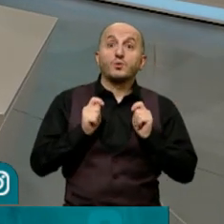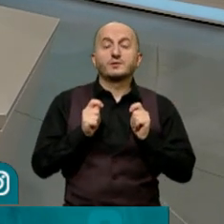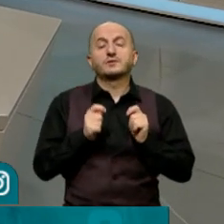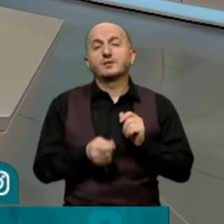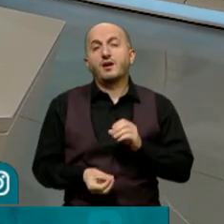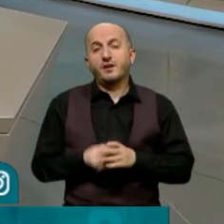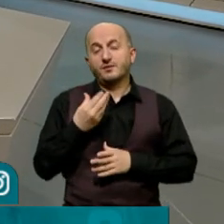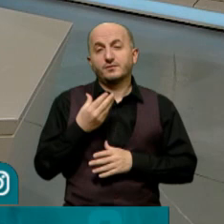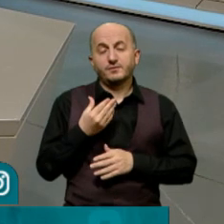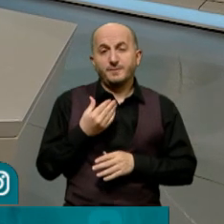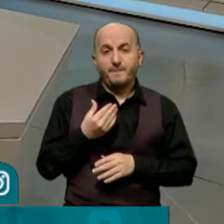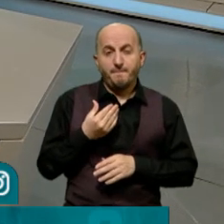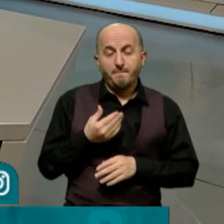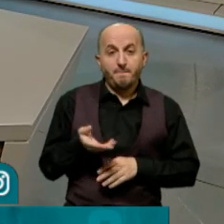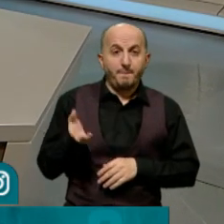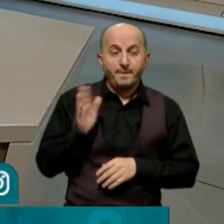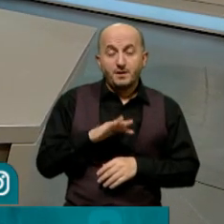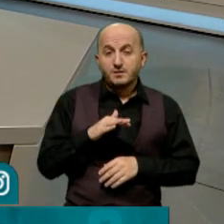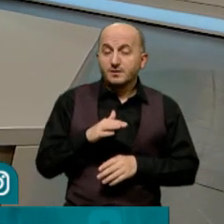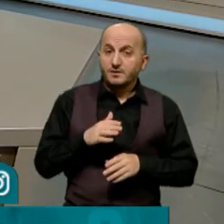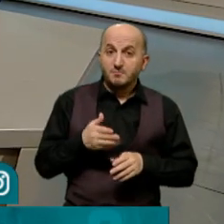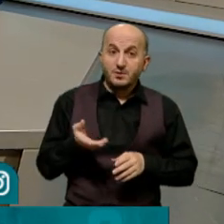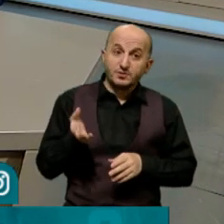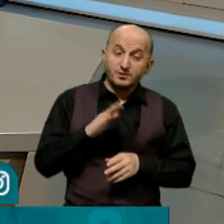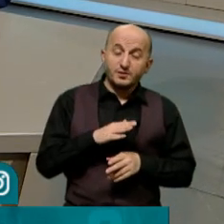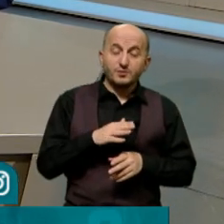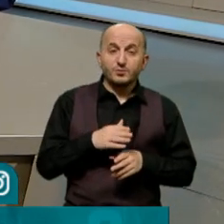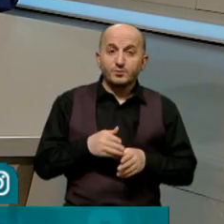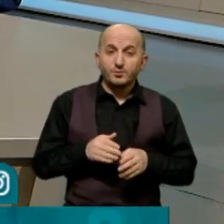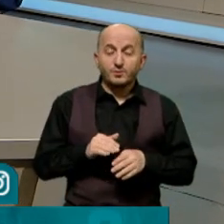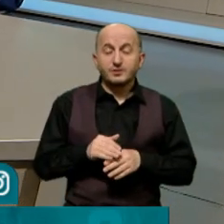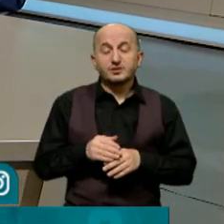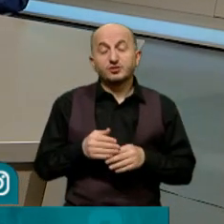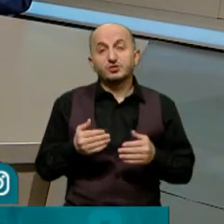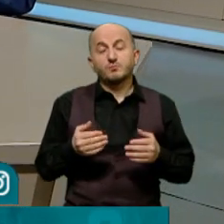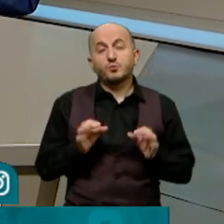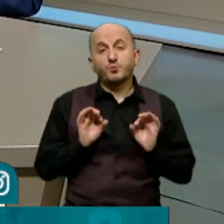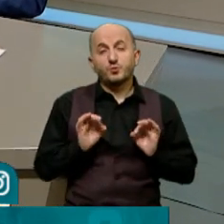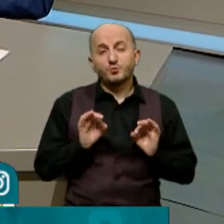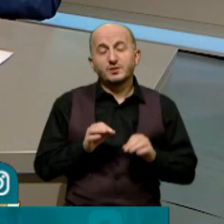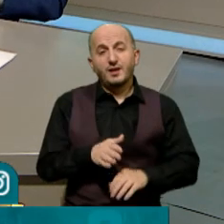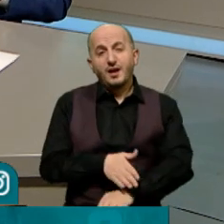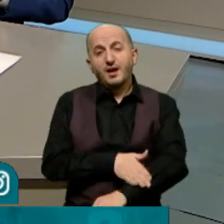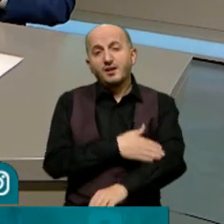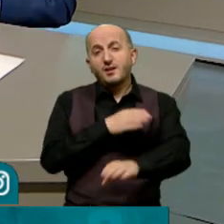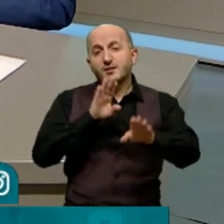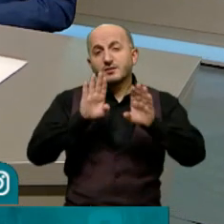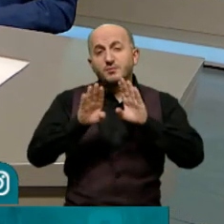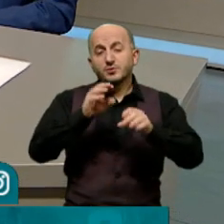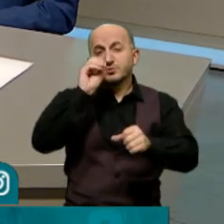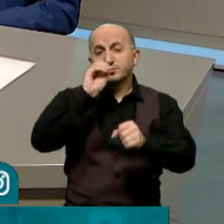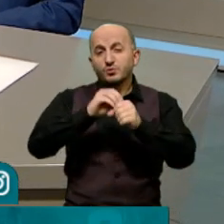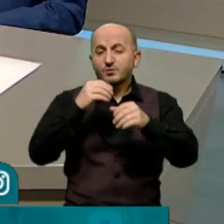Umarım, yani başka türlü sürdüremiyor onun için. İnşallah bir alternatif yani bulurlar. Yani mümkün mertebe helal kapısı sonuna kadar